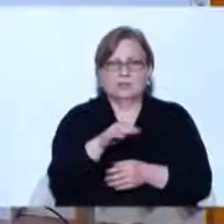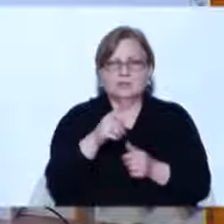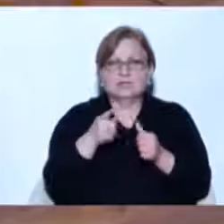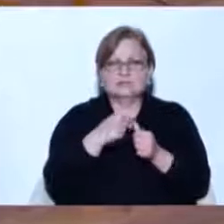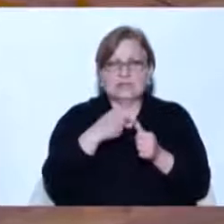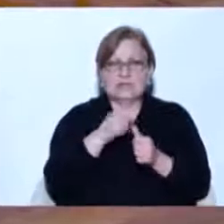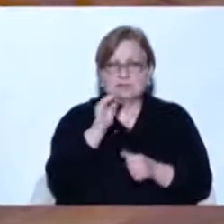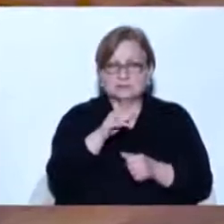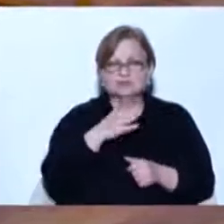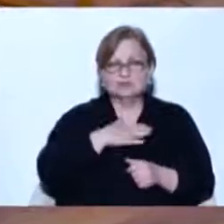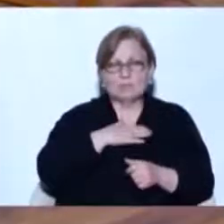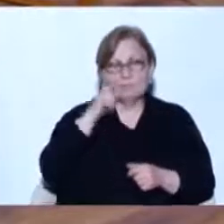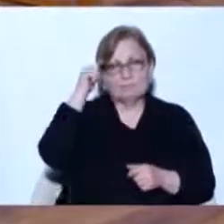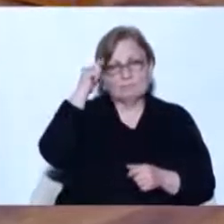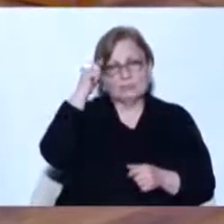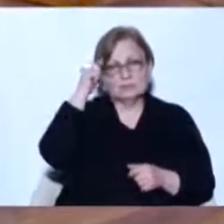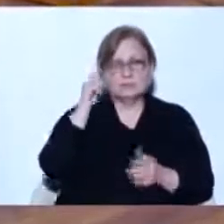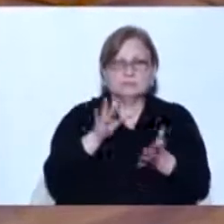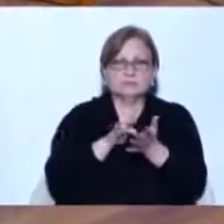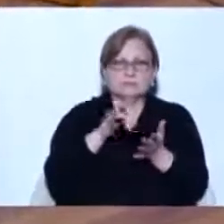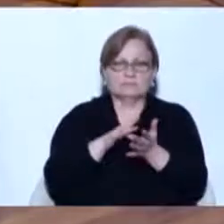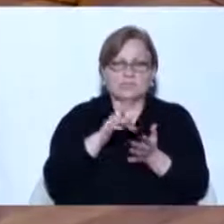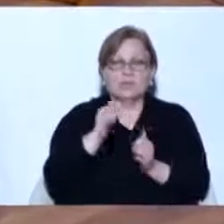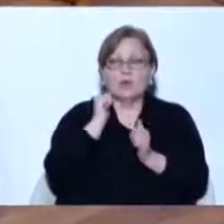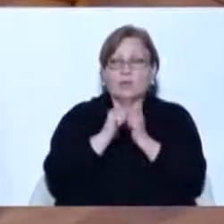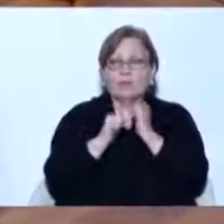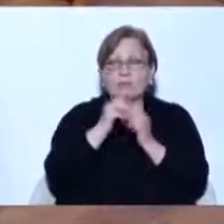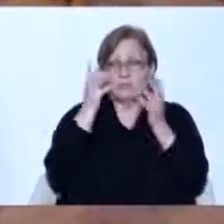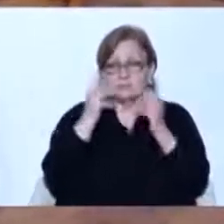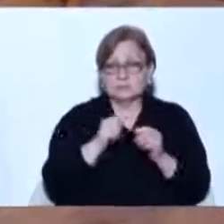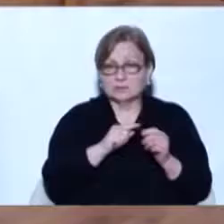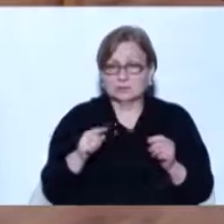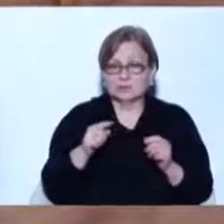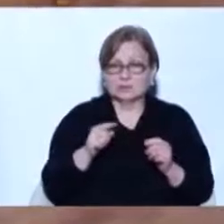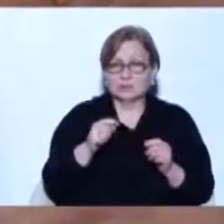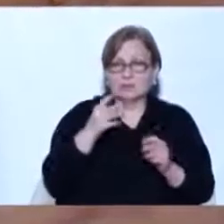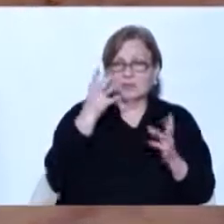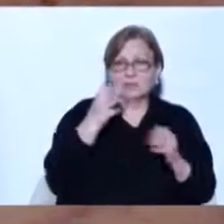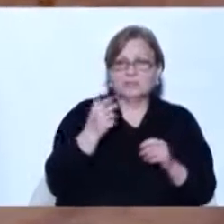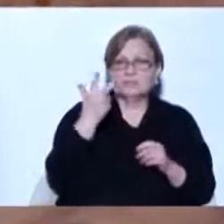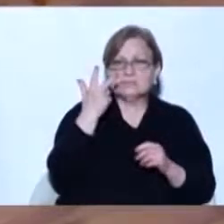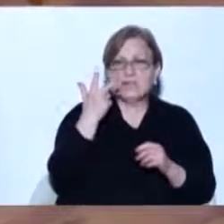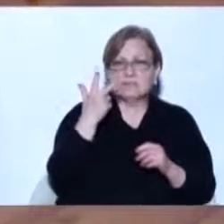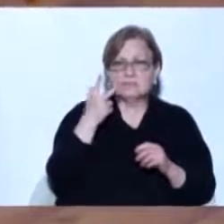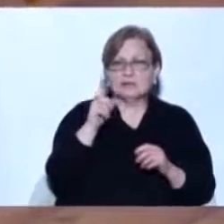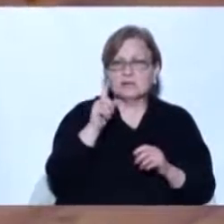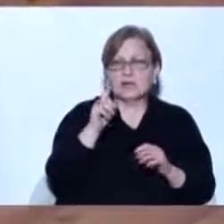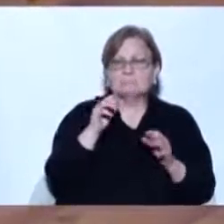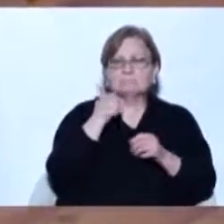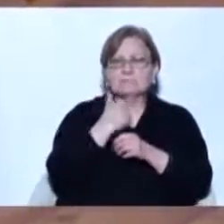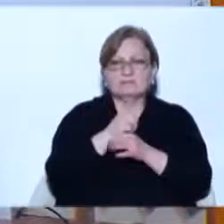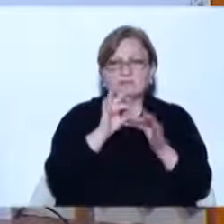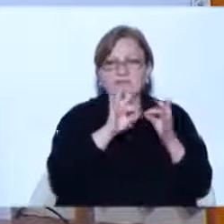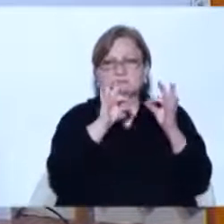ფიქრების რვეული. ყოველ დღე დაწერე დღის სამი მთავარი წინადადება.